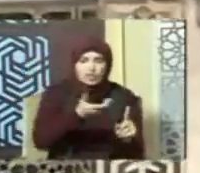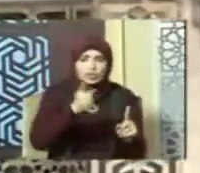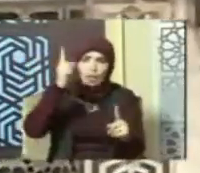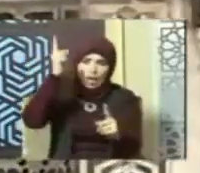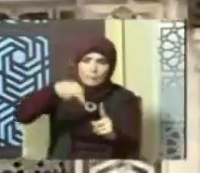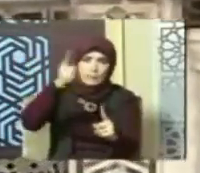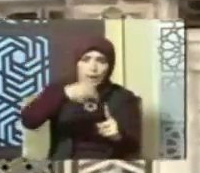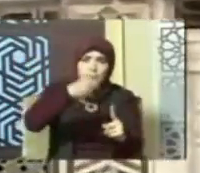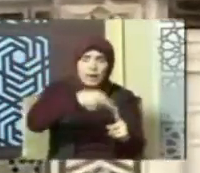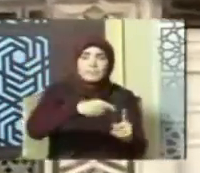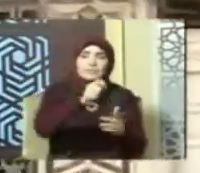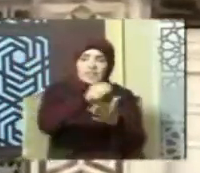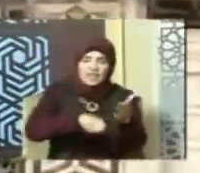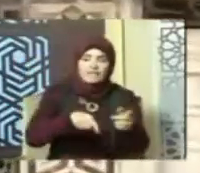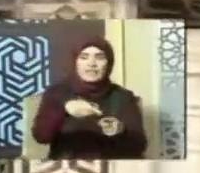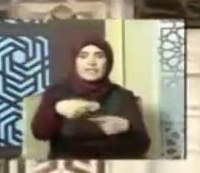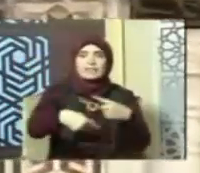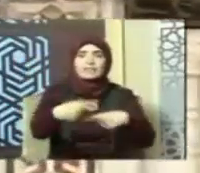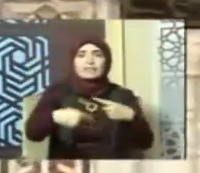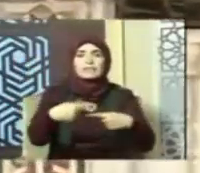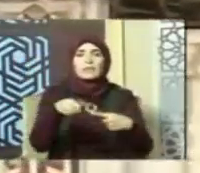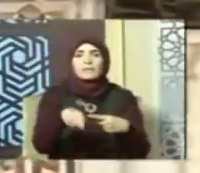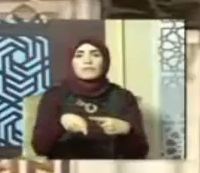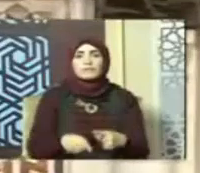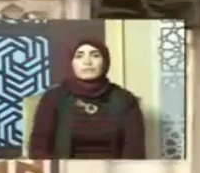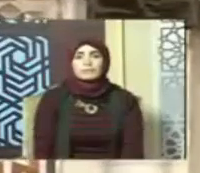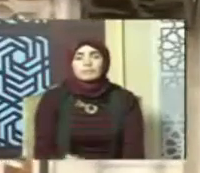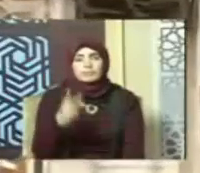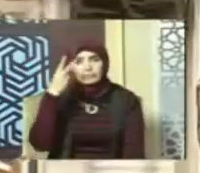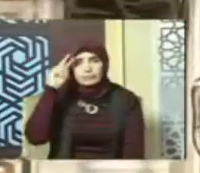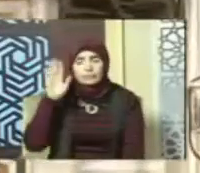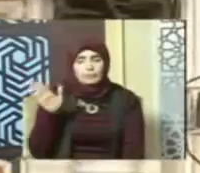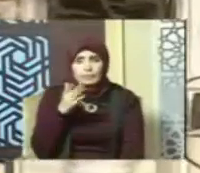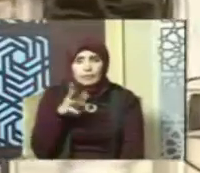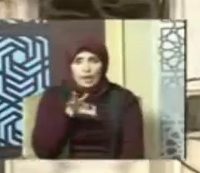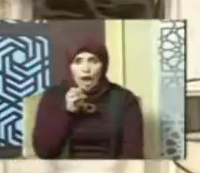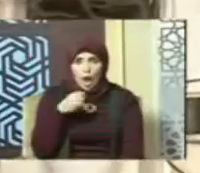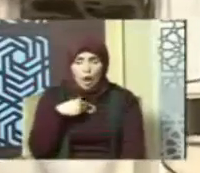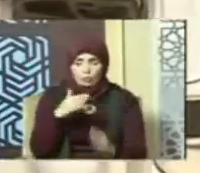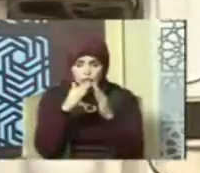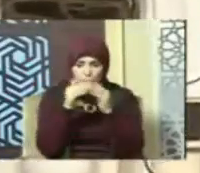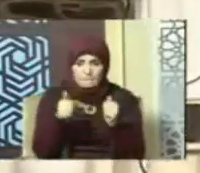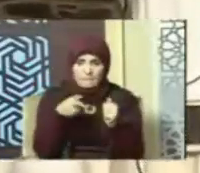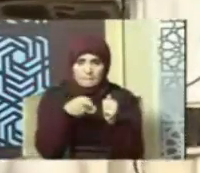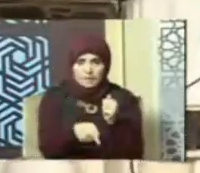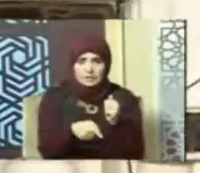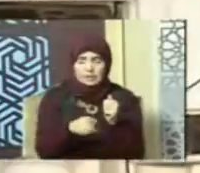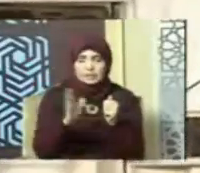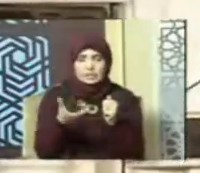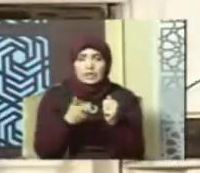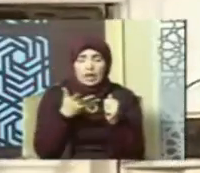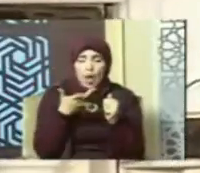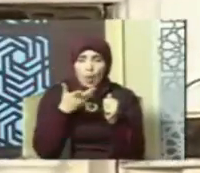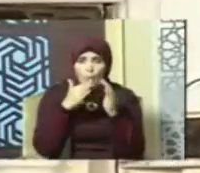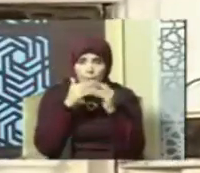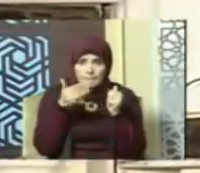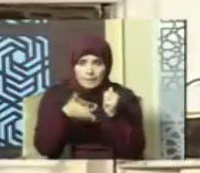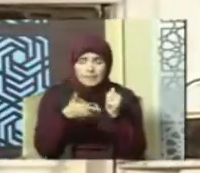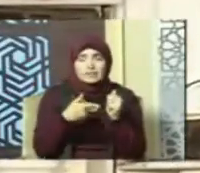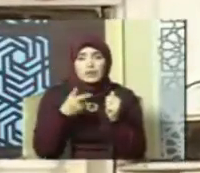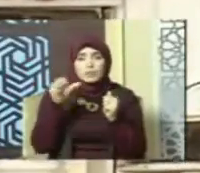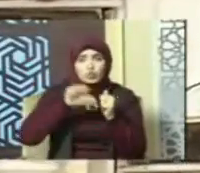له كن فيكون، من أراد أمننا أو مصرنا أو رزقنا